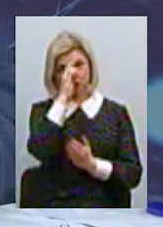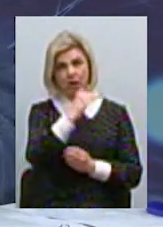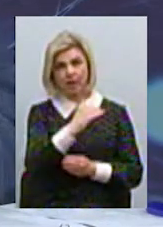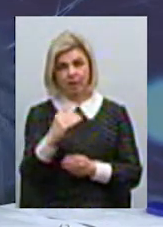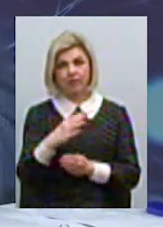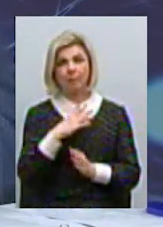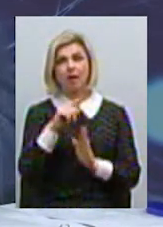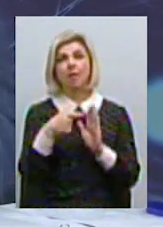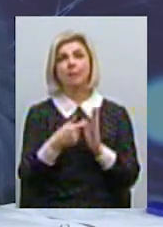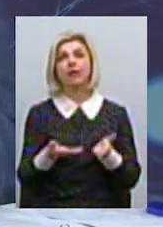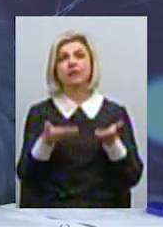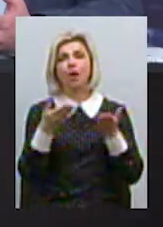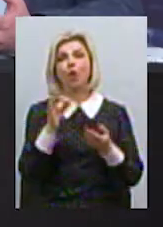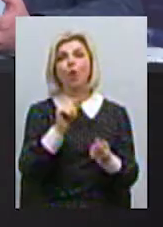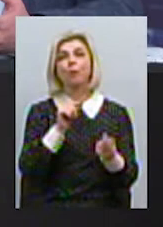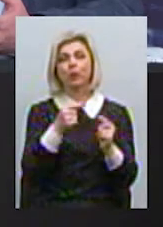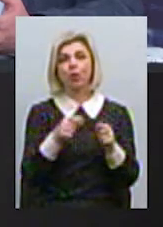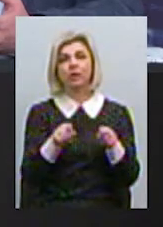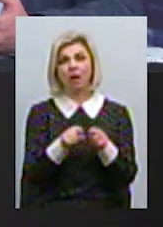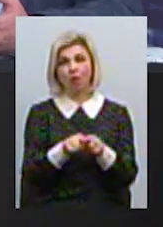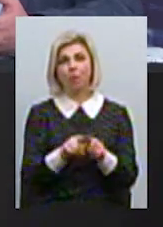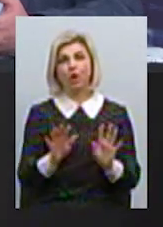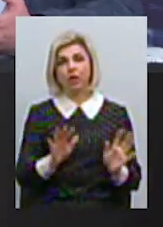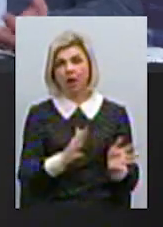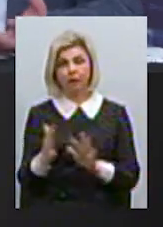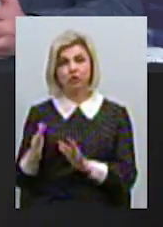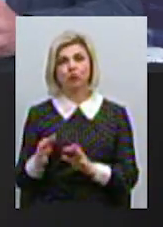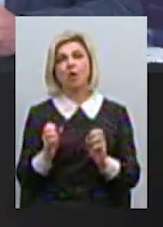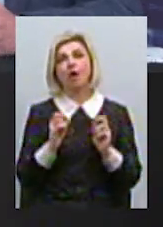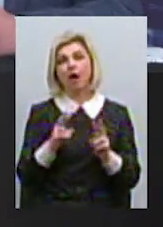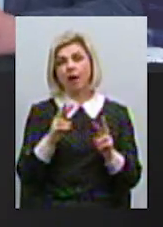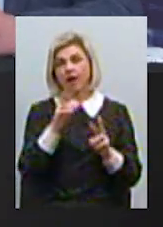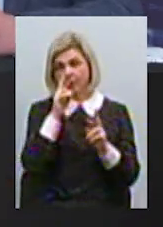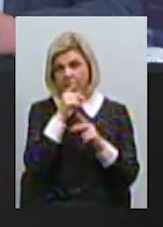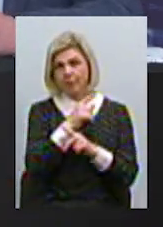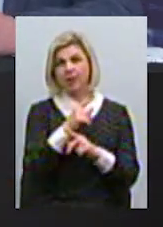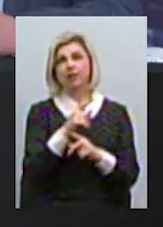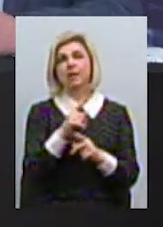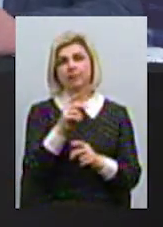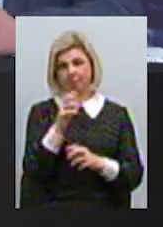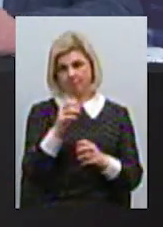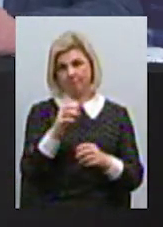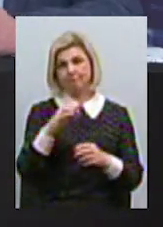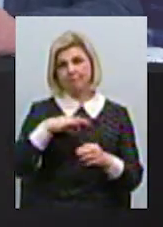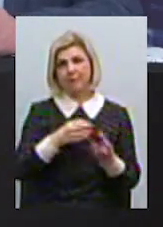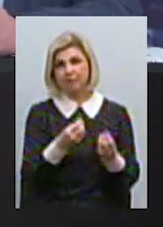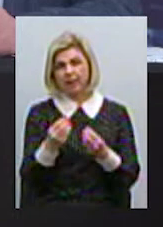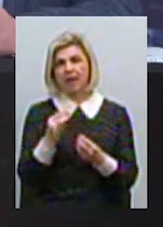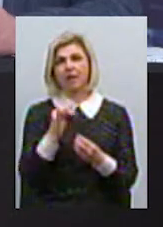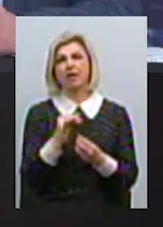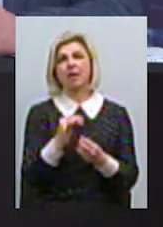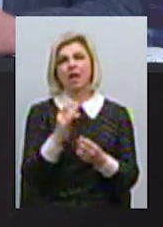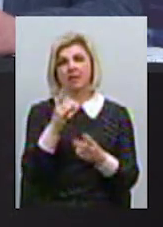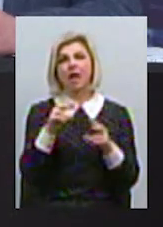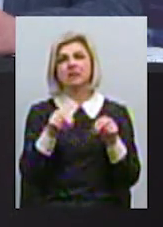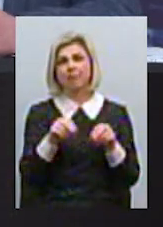питання щодо протидії такому ганебному явищу, як неправомірне закуплення підприємств, прав на земельні ділянки та